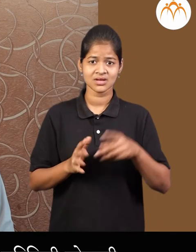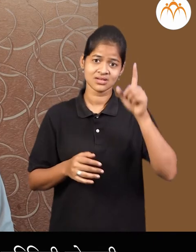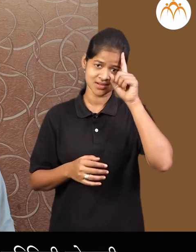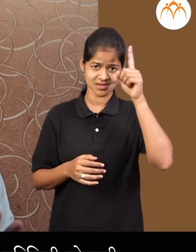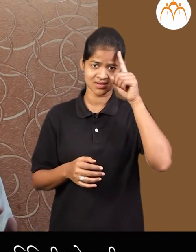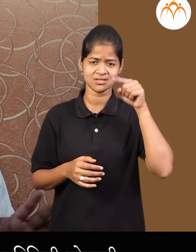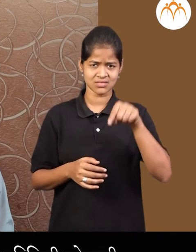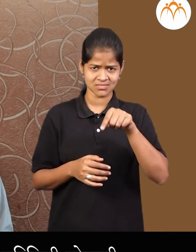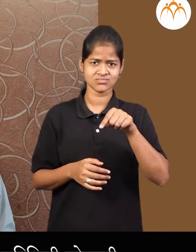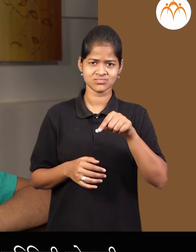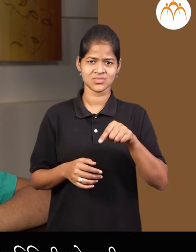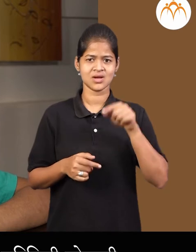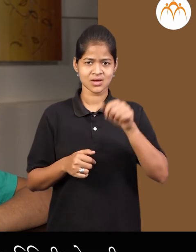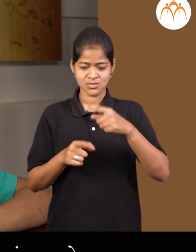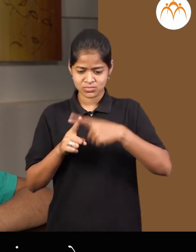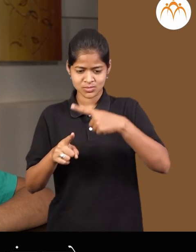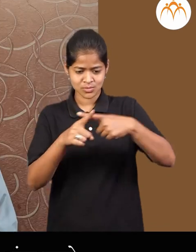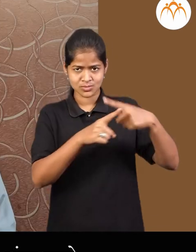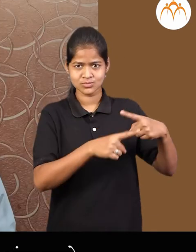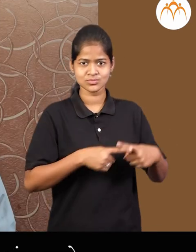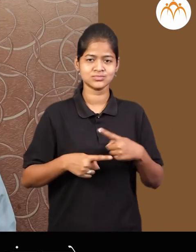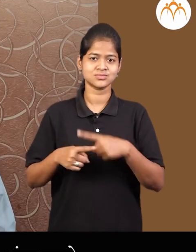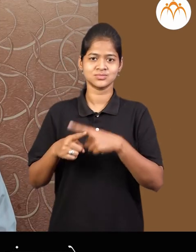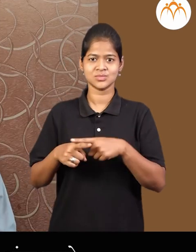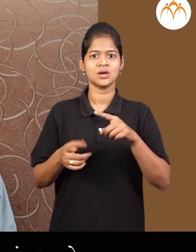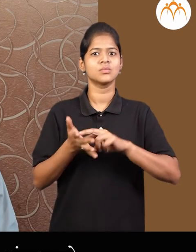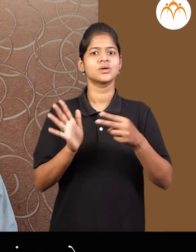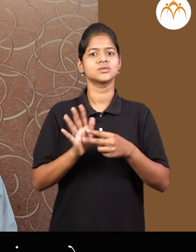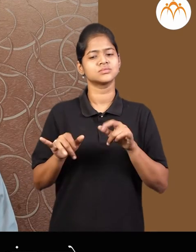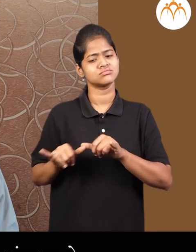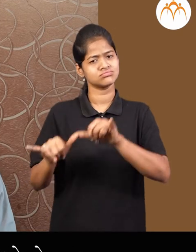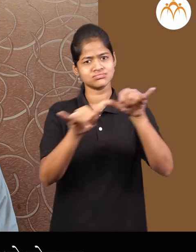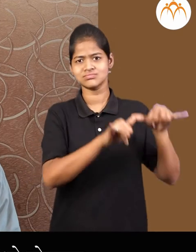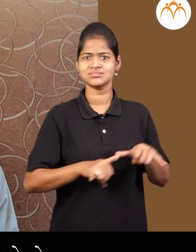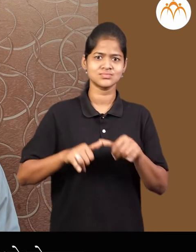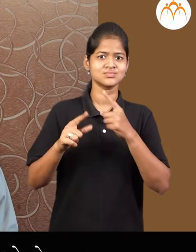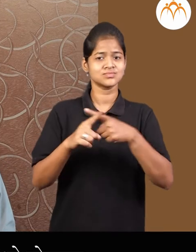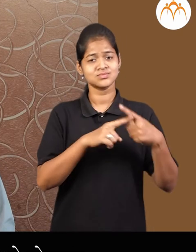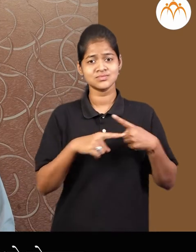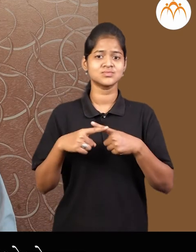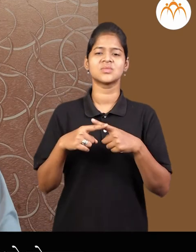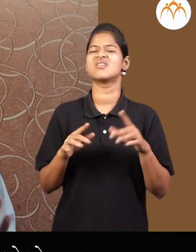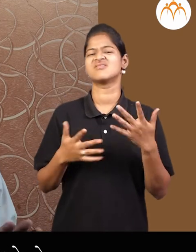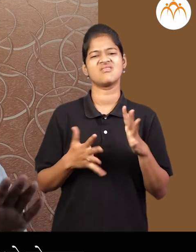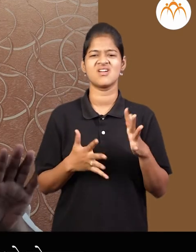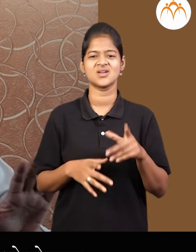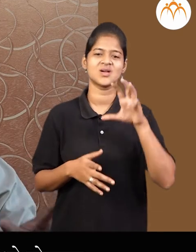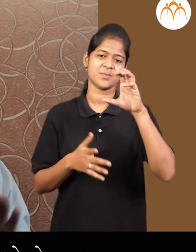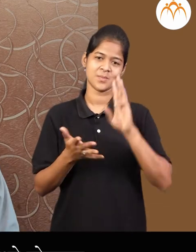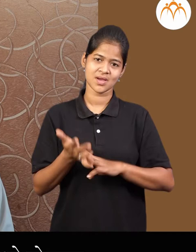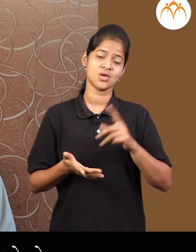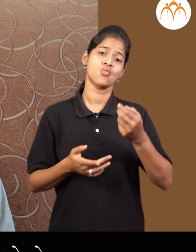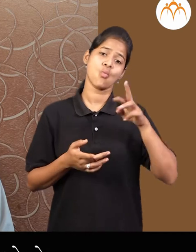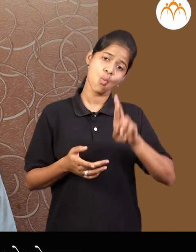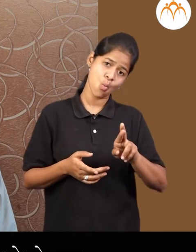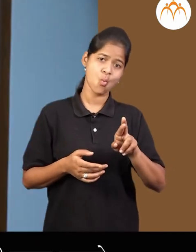पेन्सिलच्या रूपामध्ये आत्ता परिमिती मोजली, पण सगळ्यांच्या सोयीसाठी हे अंतर नसतं, त्यासाठी सेंटीमीटर किंवा